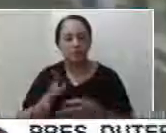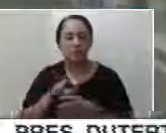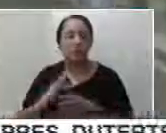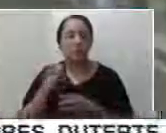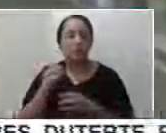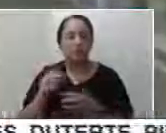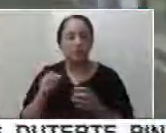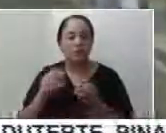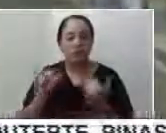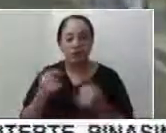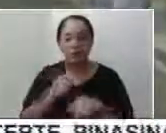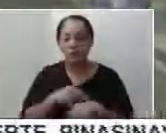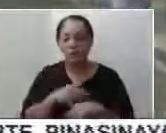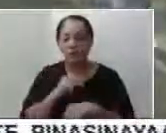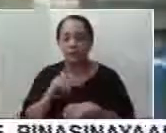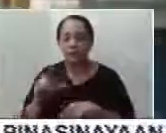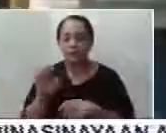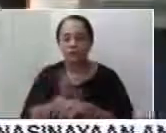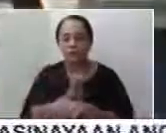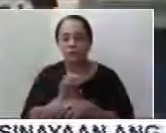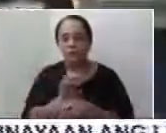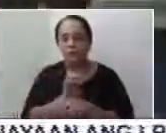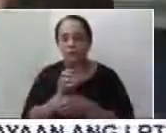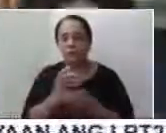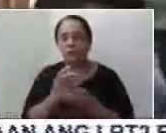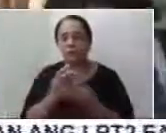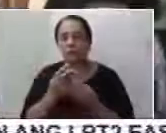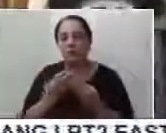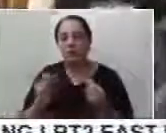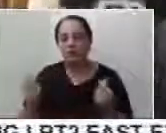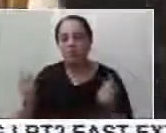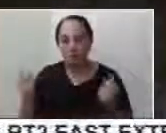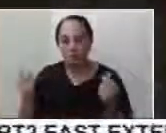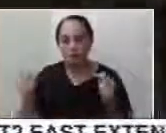MGCQ sa 15 ng Mayo at marating ng bansa ang